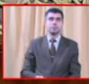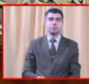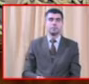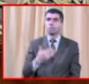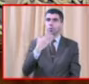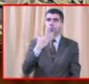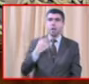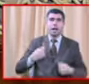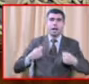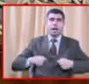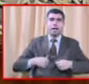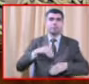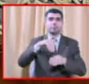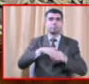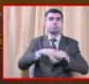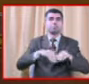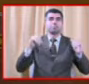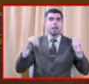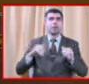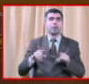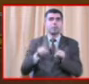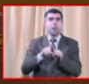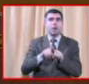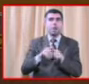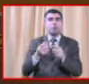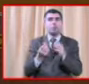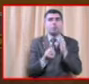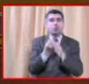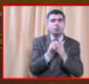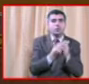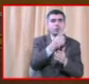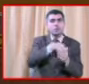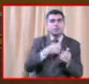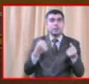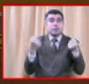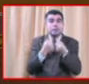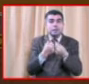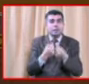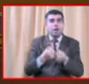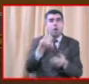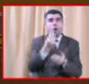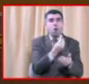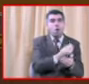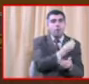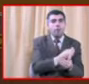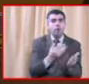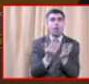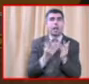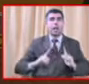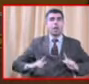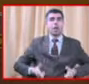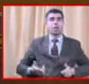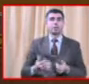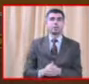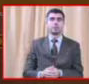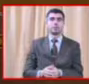شكرا السيد الرئيس. السيد الوزير، ما هي الإجراءات المتخذة لمواجهة العنف ضد التلاميذ بالمؤسسات التعليمية؟ كلمة